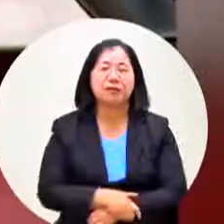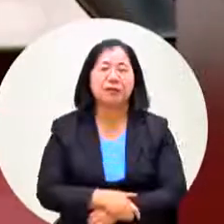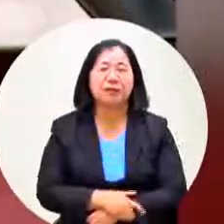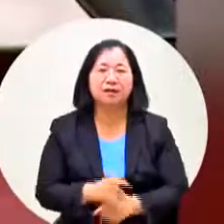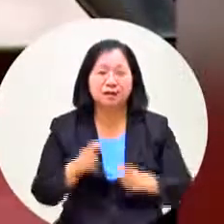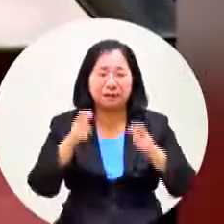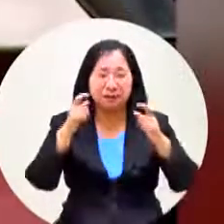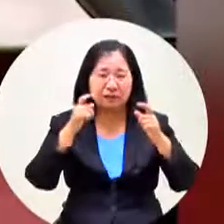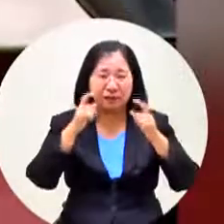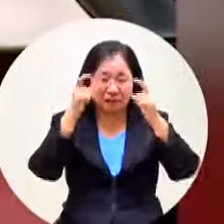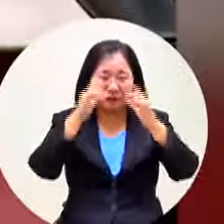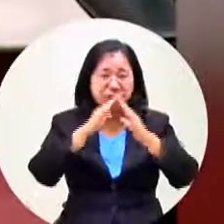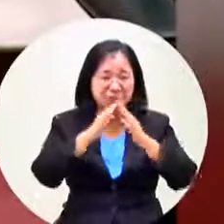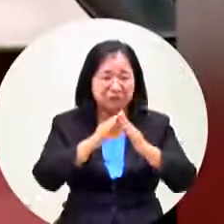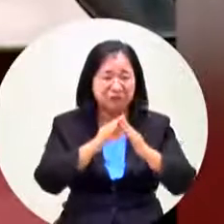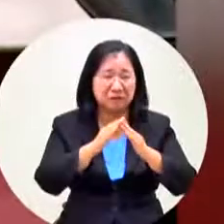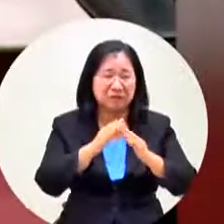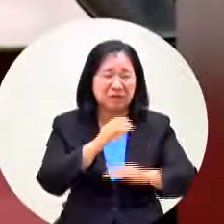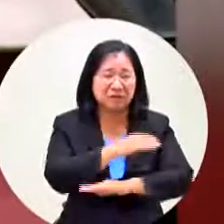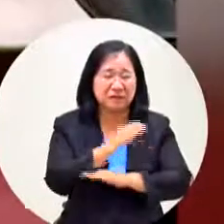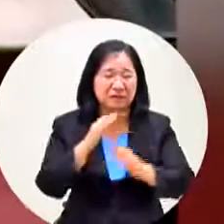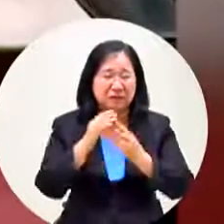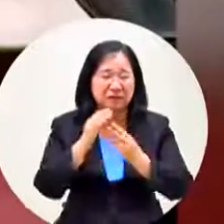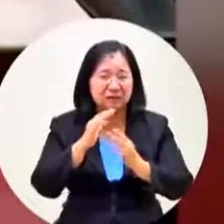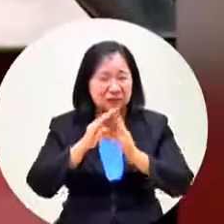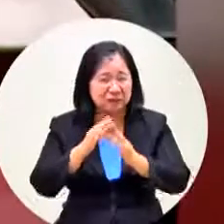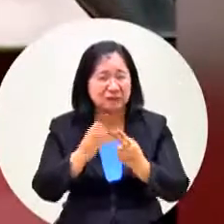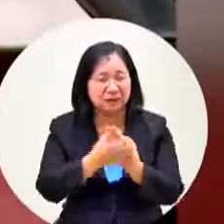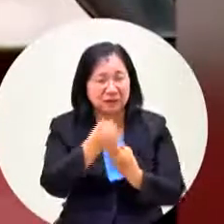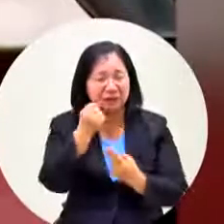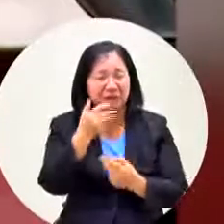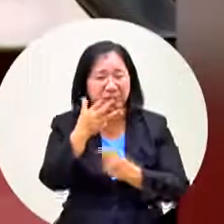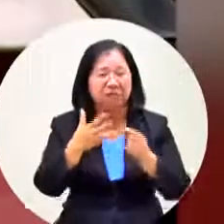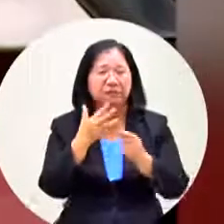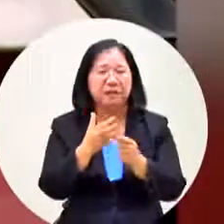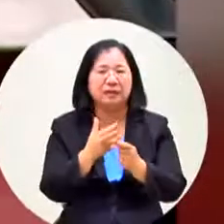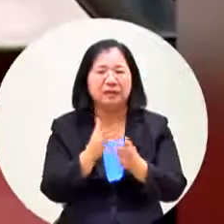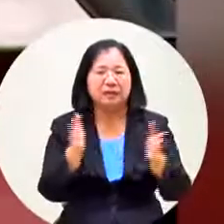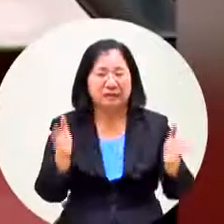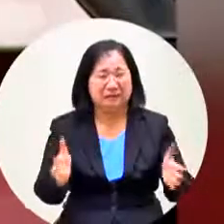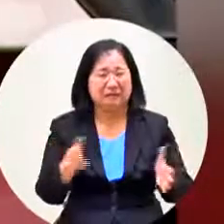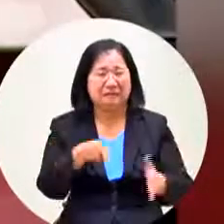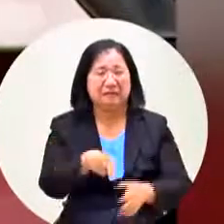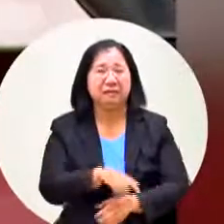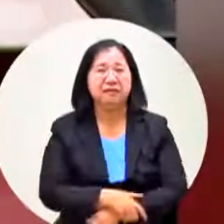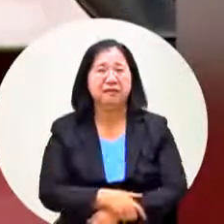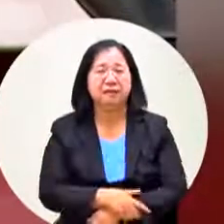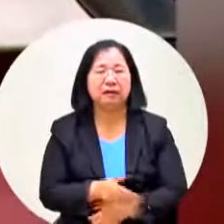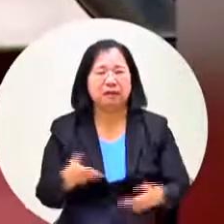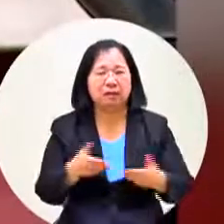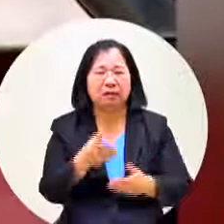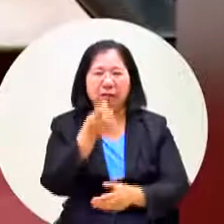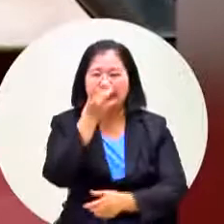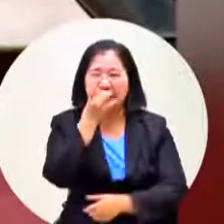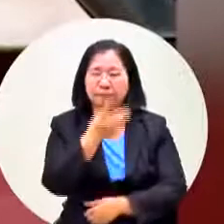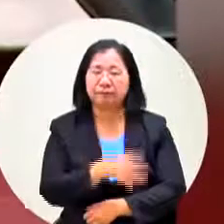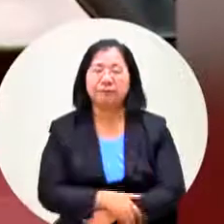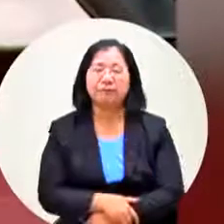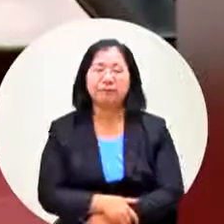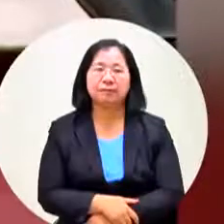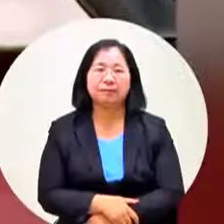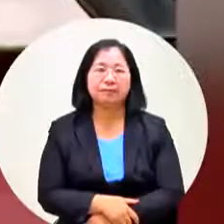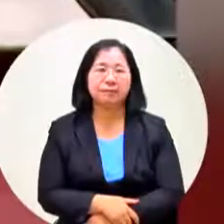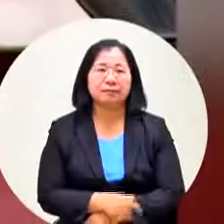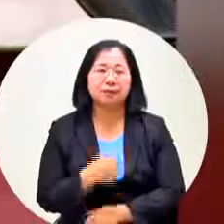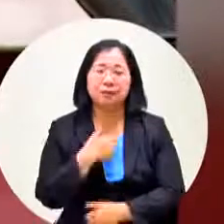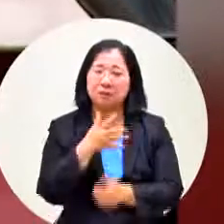阵大家就一直争取，希望政府会当开发。来到高雄市嘛已经县市也变8年啊，要争取